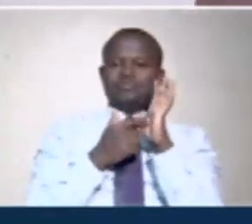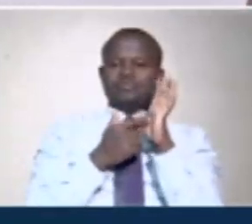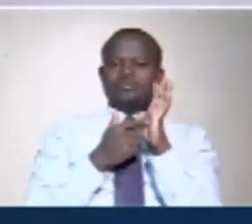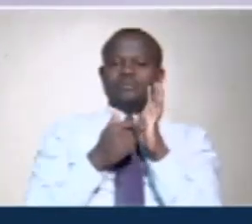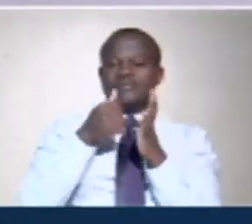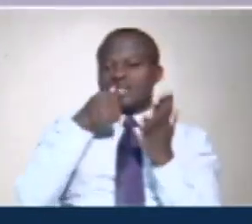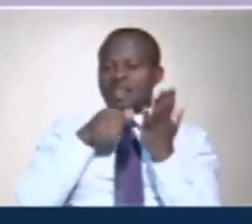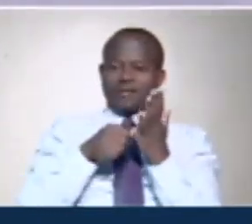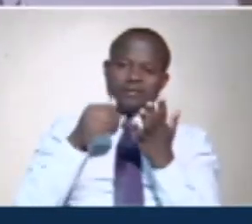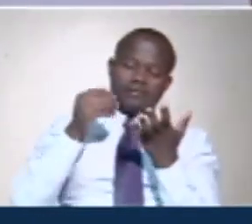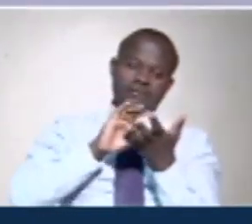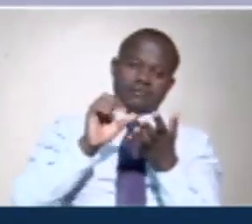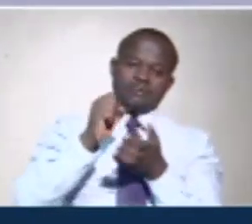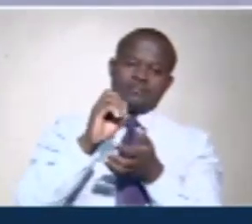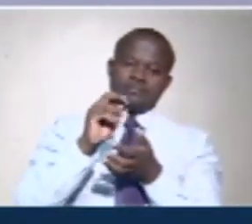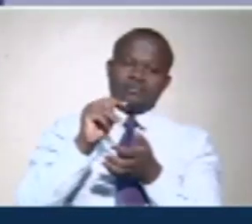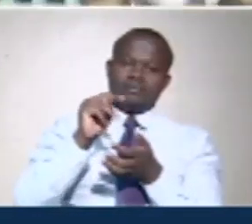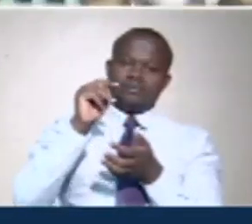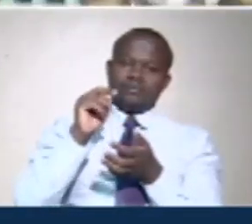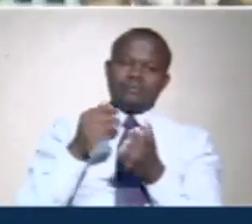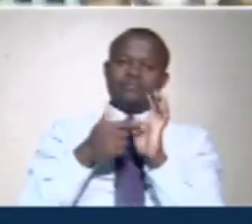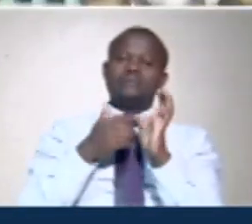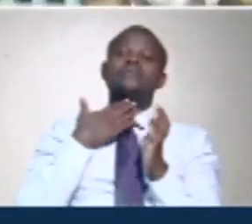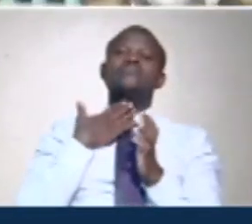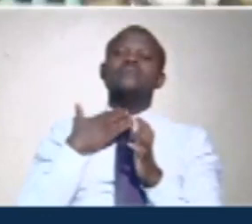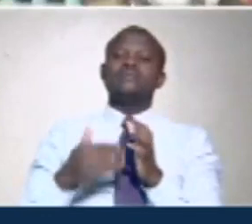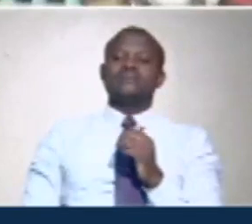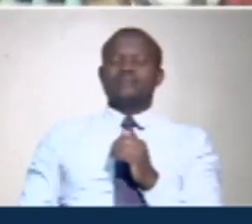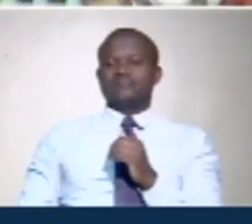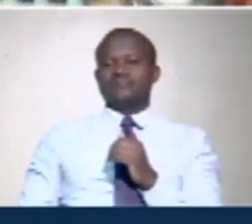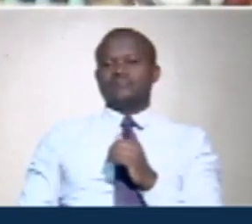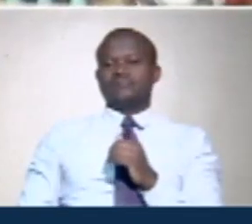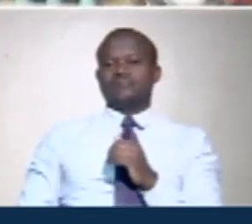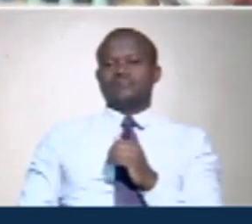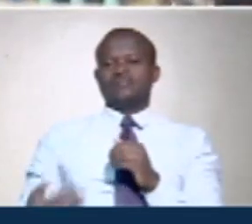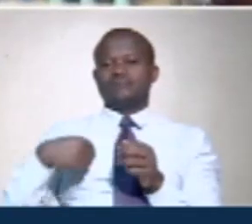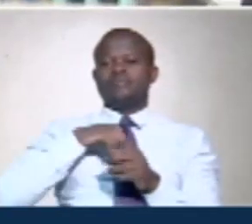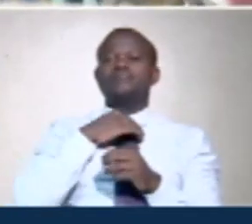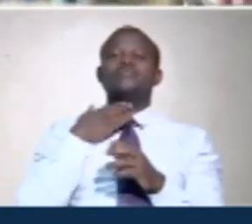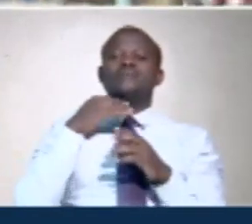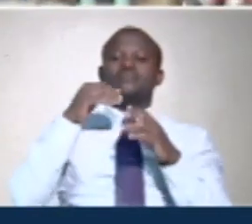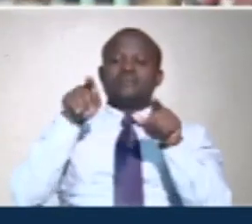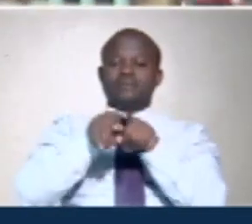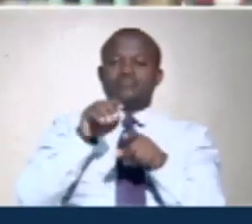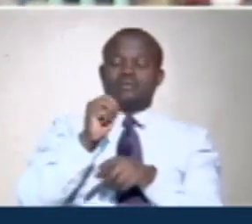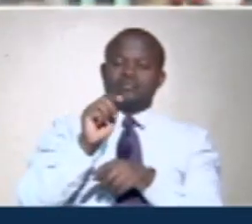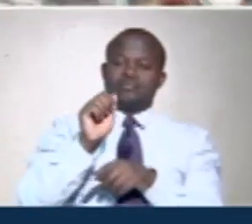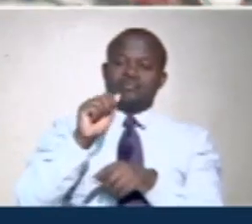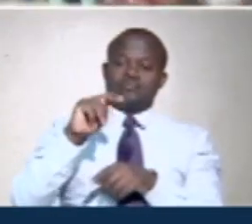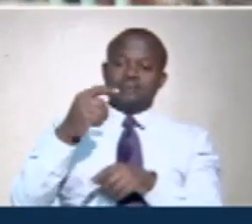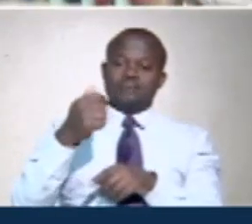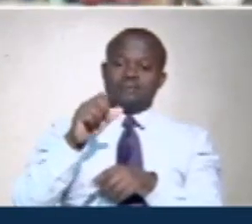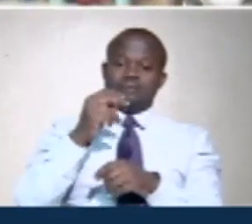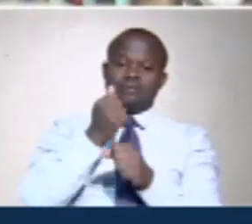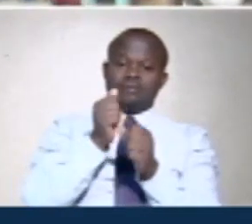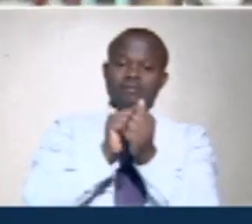y'ibaruwa bamaze kwandikira SCON bayigezaho iki cyifuzo. Turifuza ko uko mutangana akora n'abahinzi be